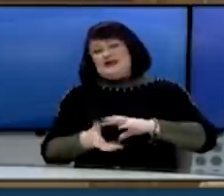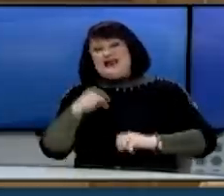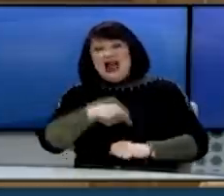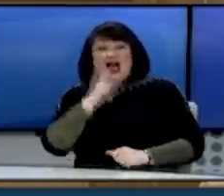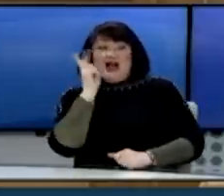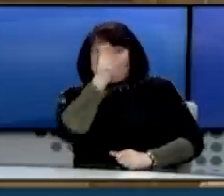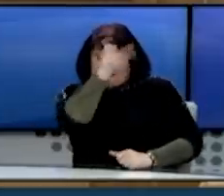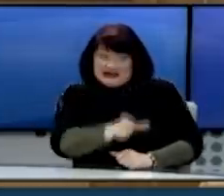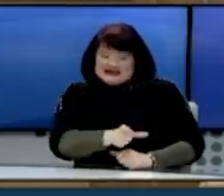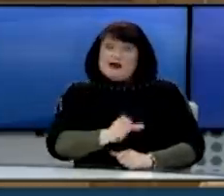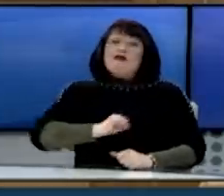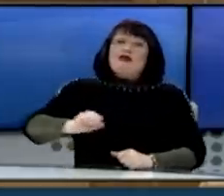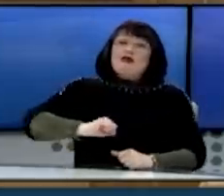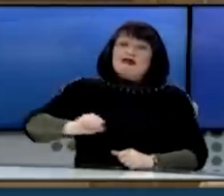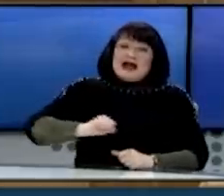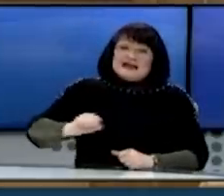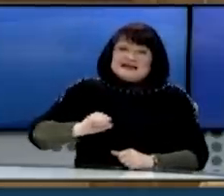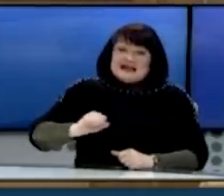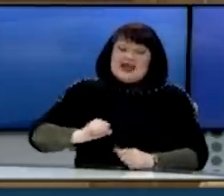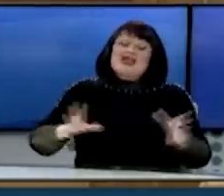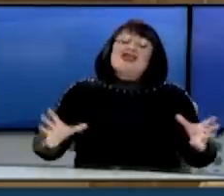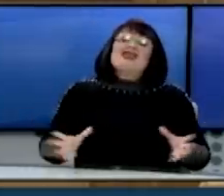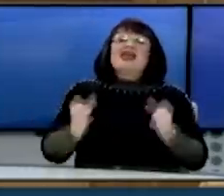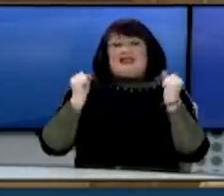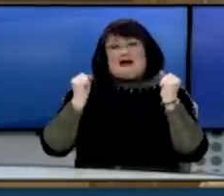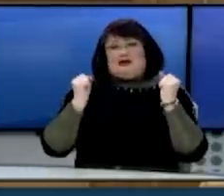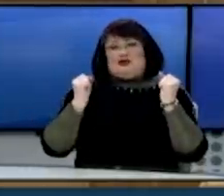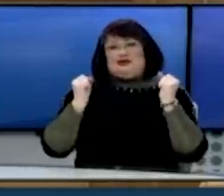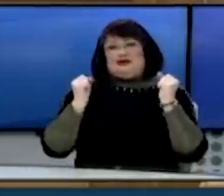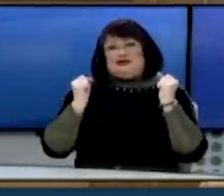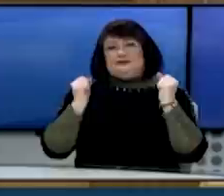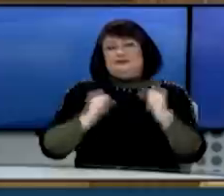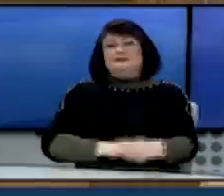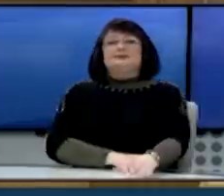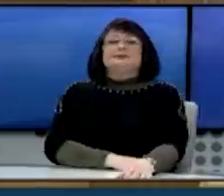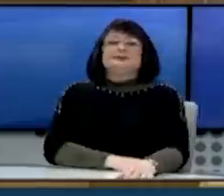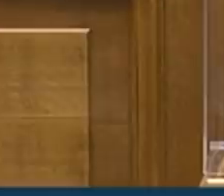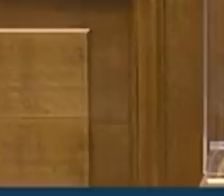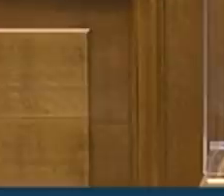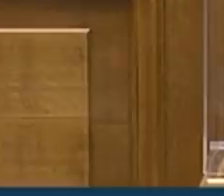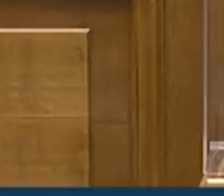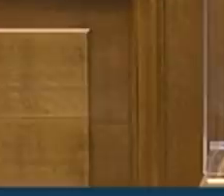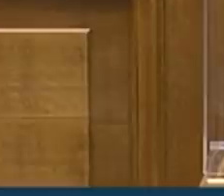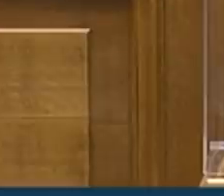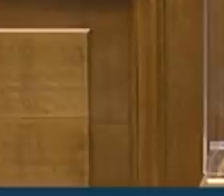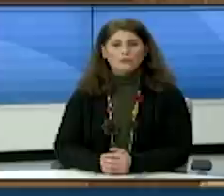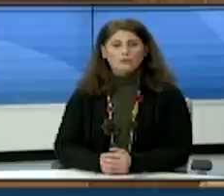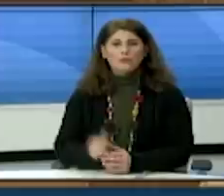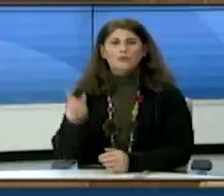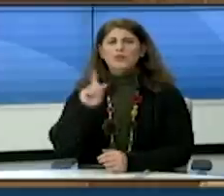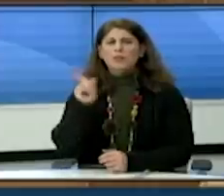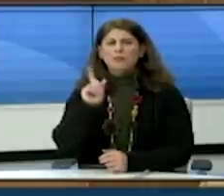μομφή φοβάστε και από αυτή δεν πρόκειται να γλιτώσετε. Μην κουνάτε το κεφάλι. Όσα φέρνει η